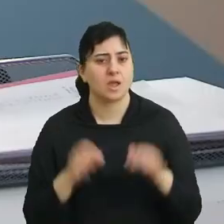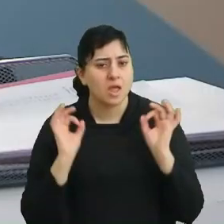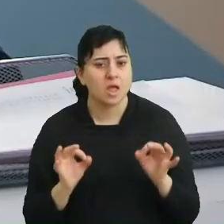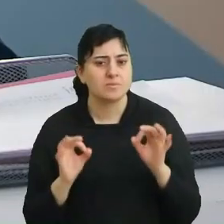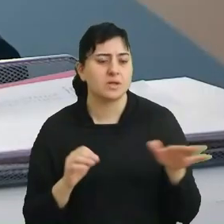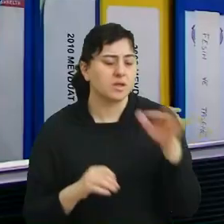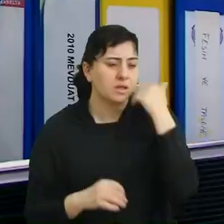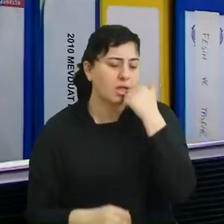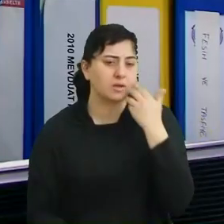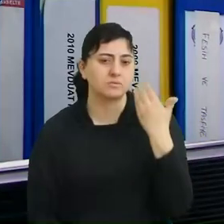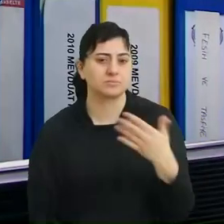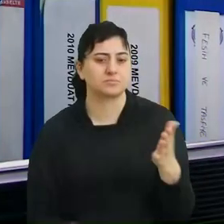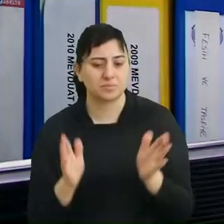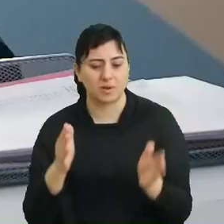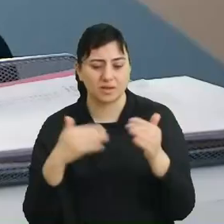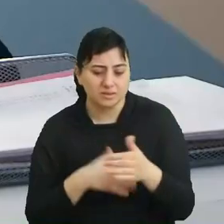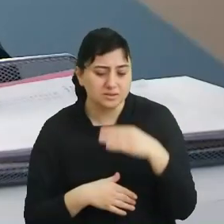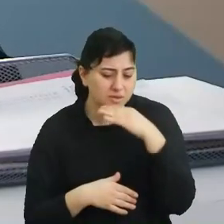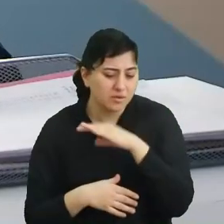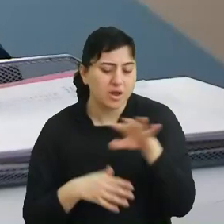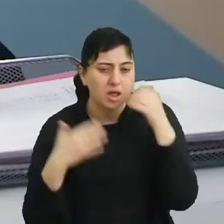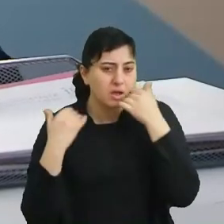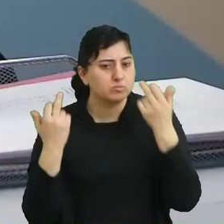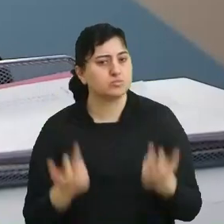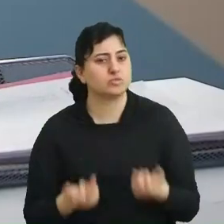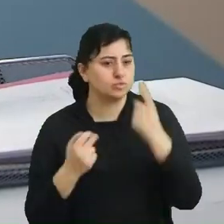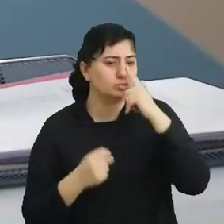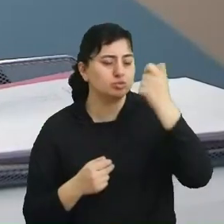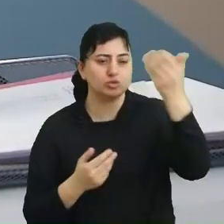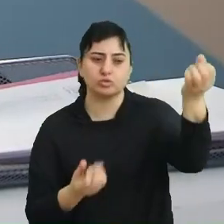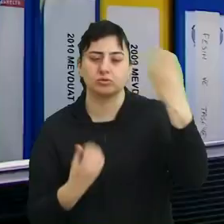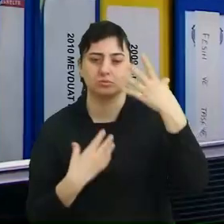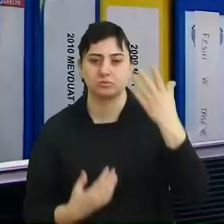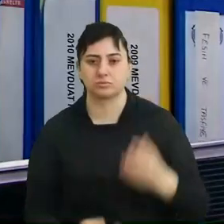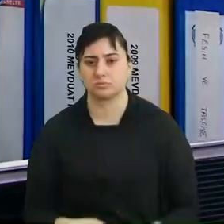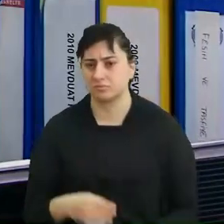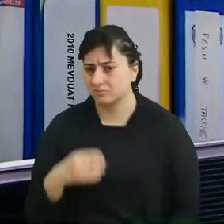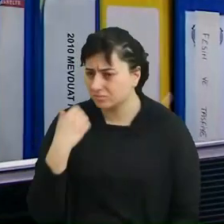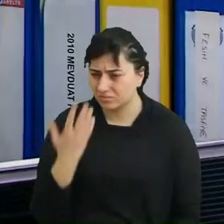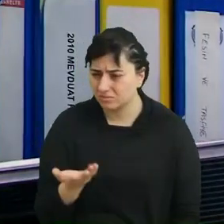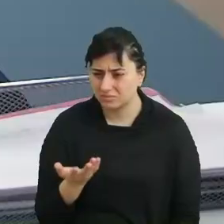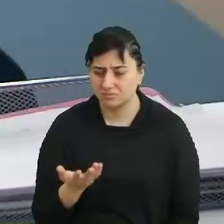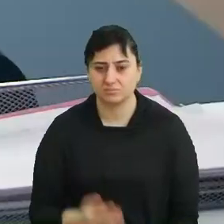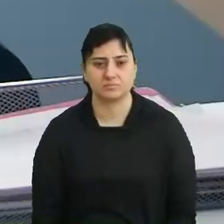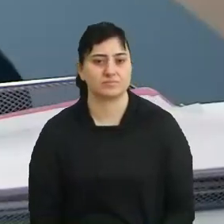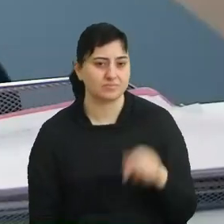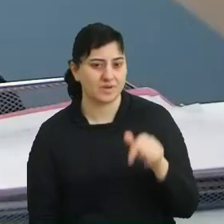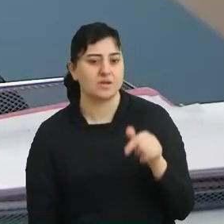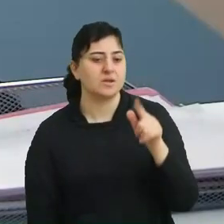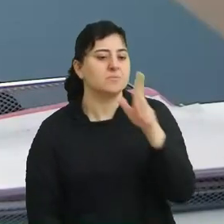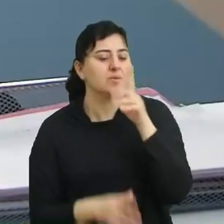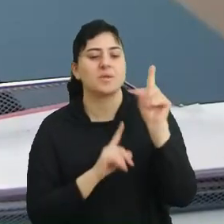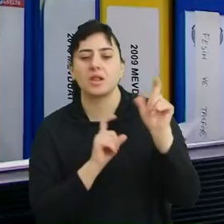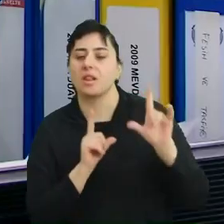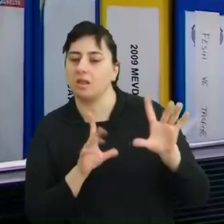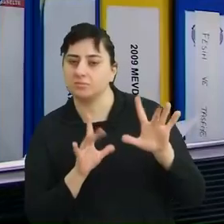Hepsi tuzakmış. Paket, zarf, kurye falan, bunların hepsi müdür beyin tuzağıymış. Tuzak mı? Ne tuzağı? Şimdi biz bunun bilmecelerine